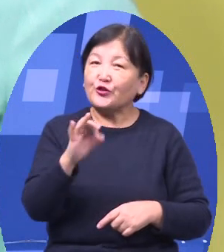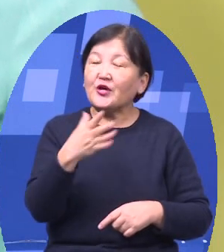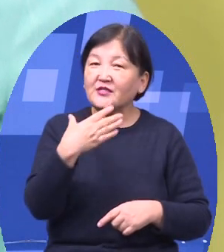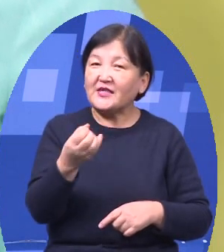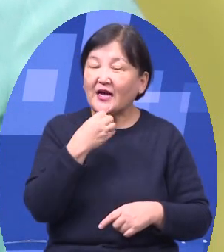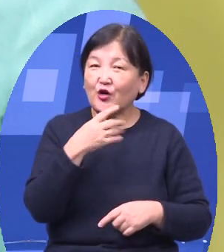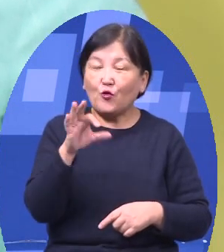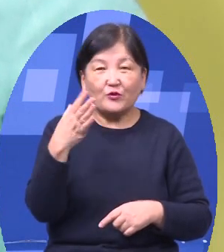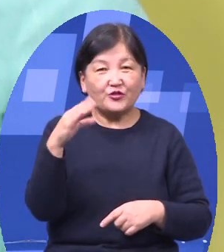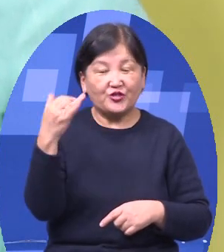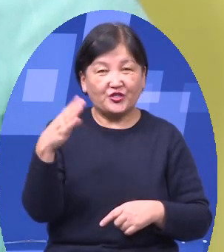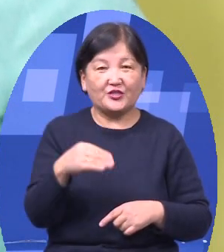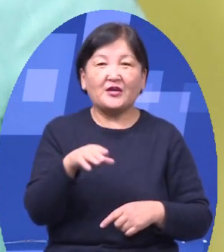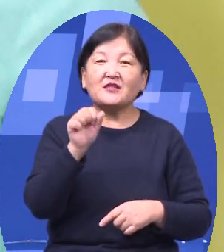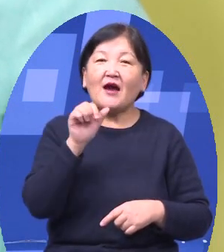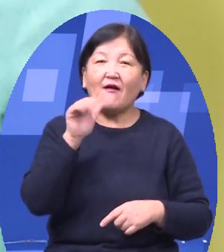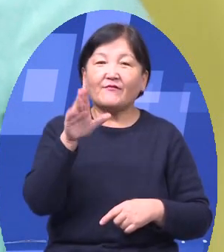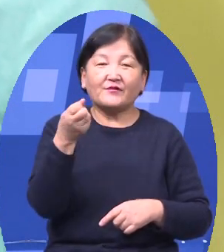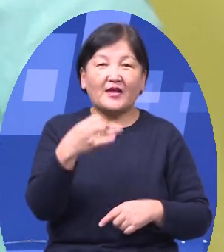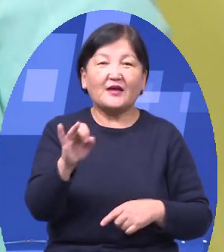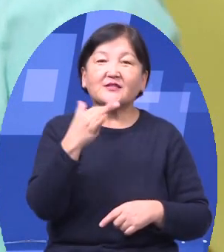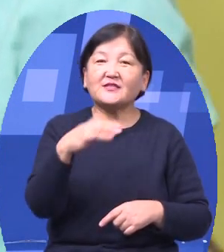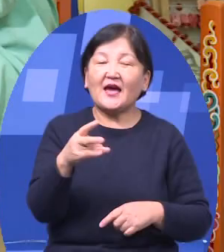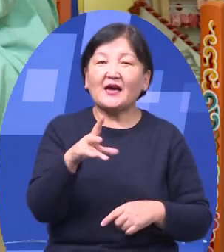үйлжиж, тавтай сайхан хаваржиж байна уу?